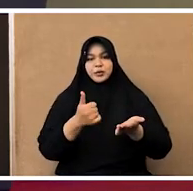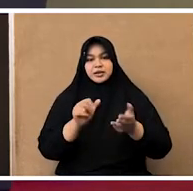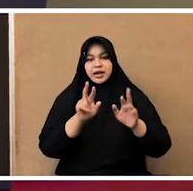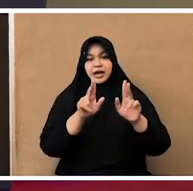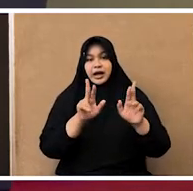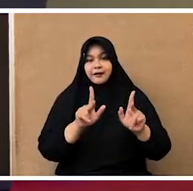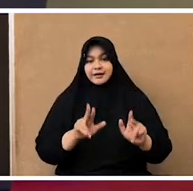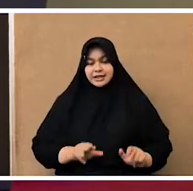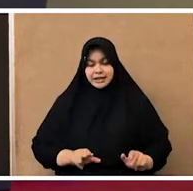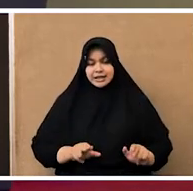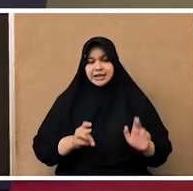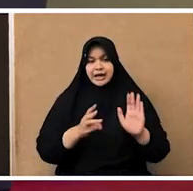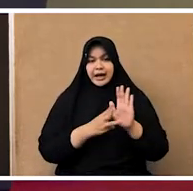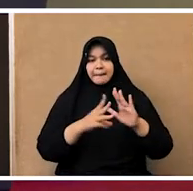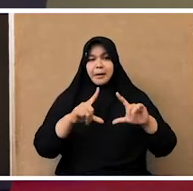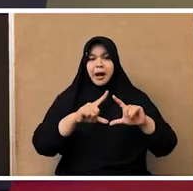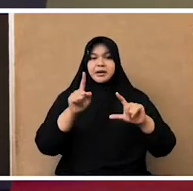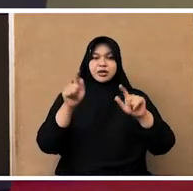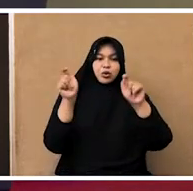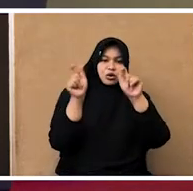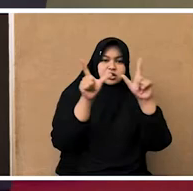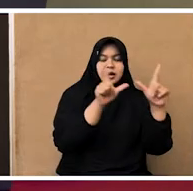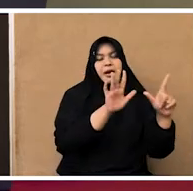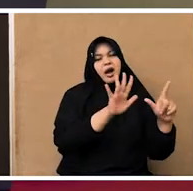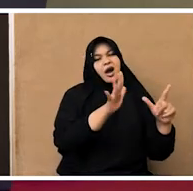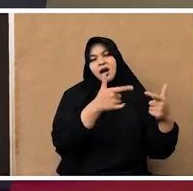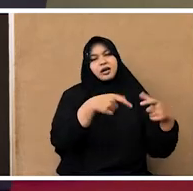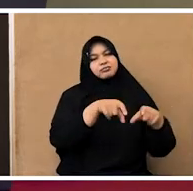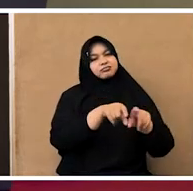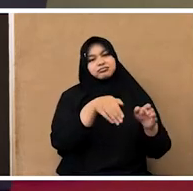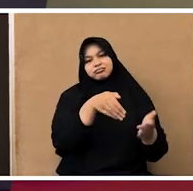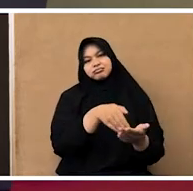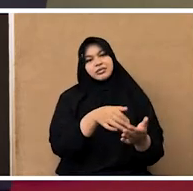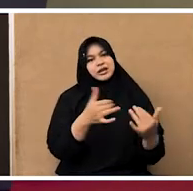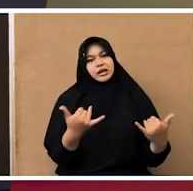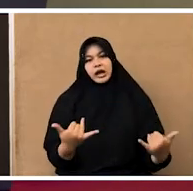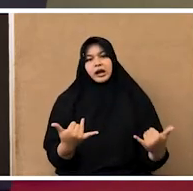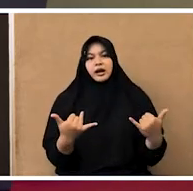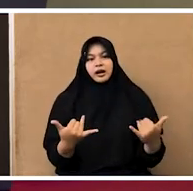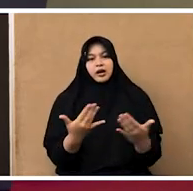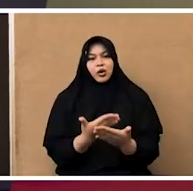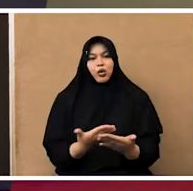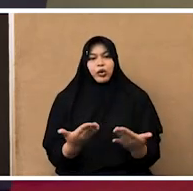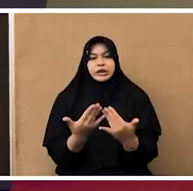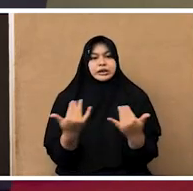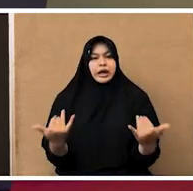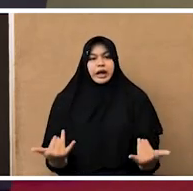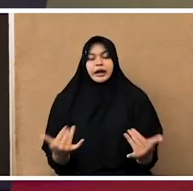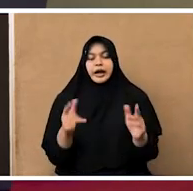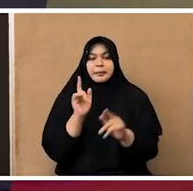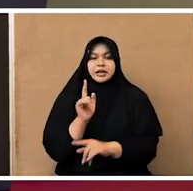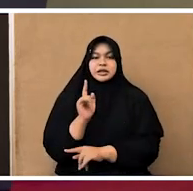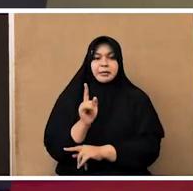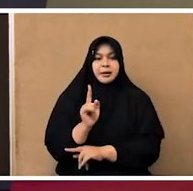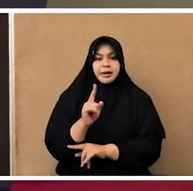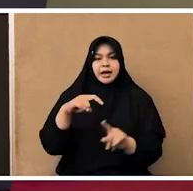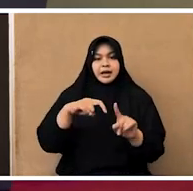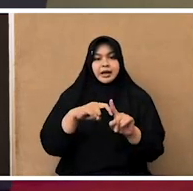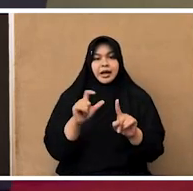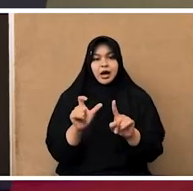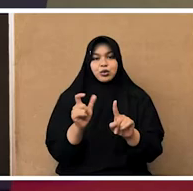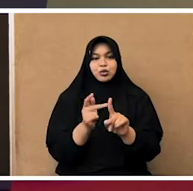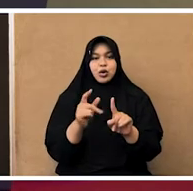ke Mahkamah Konstitusi karena konsepnya memang sudah tidak relevan lagi dengan kondisi saat ini karena yang ada di KUA